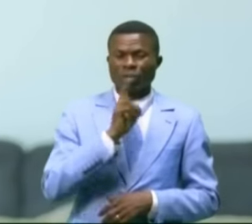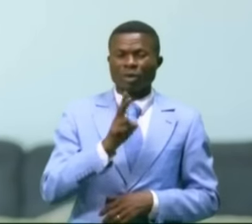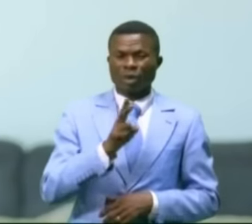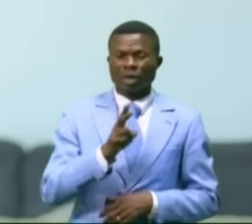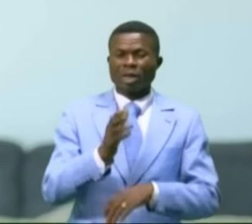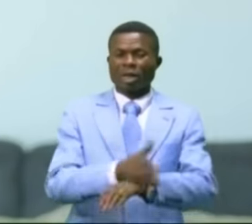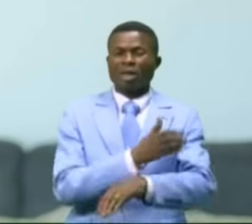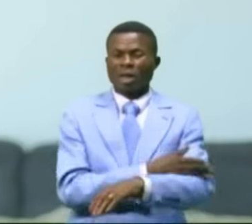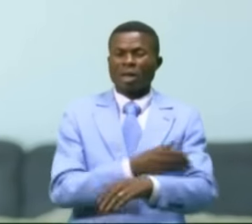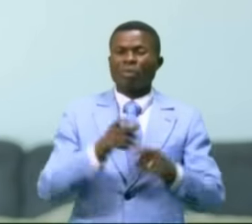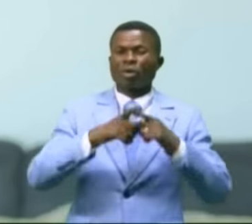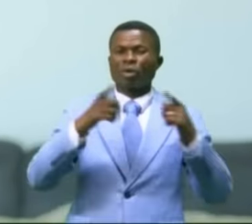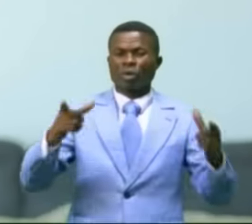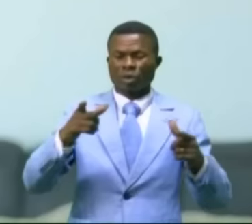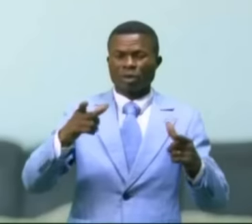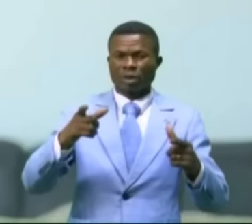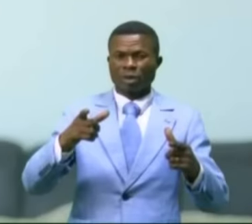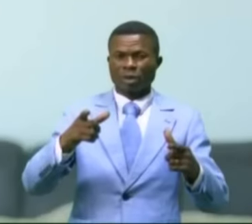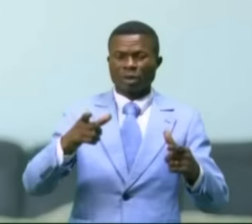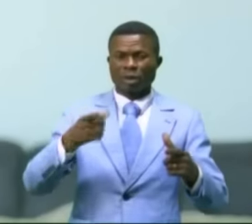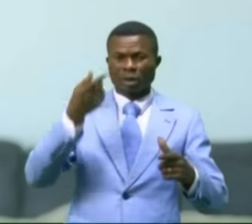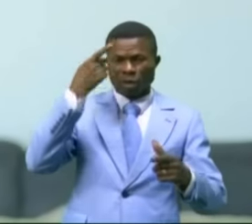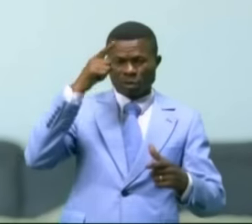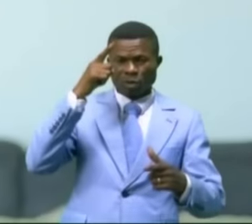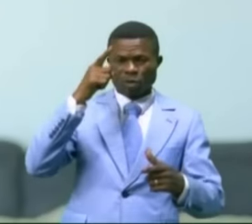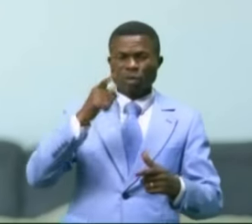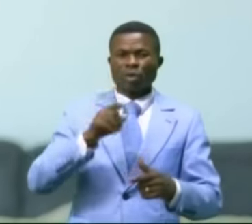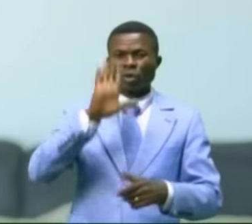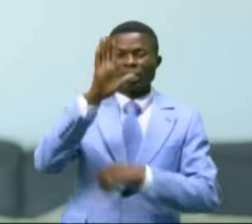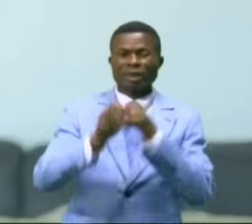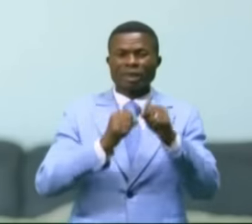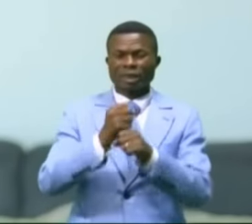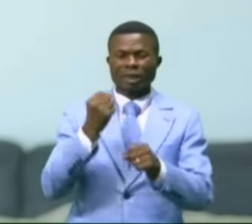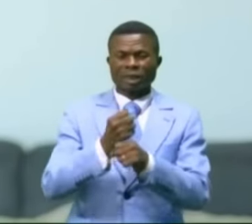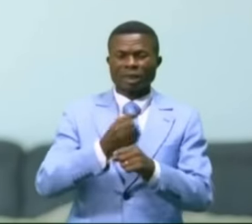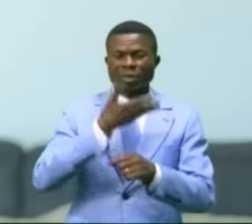pas vers la réalisation de l'égalité des sexes ici, et ça va